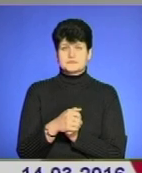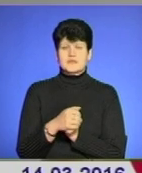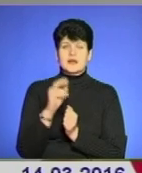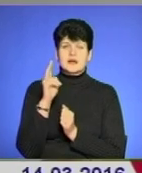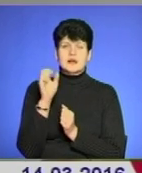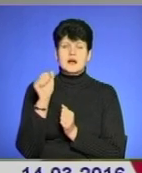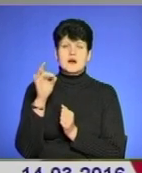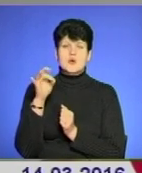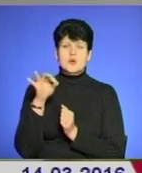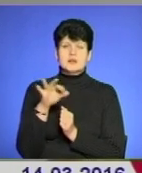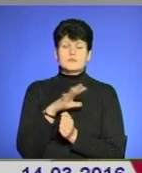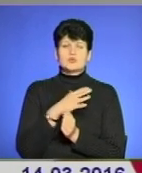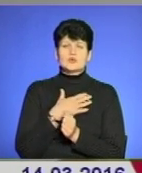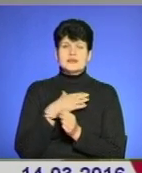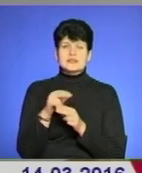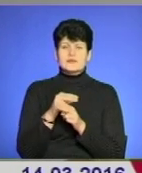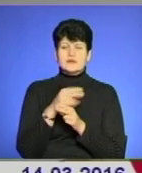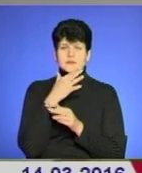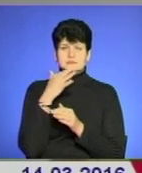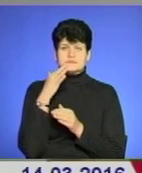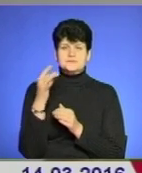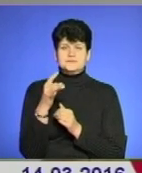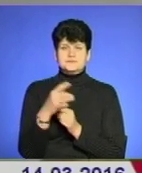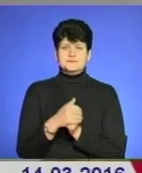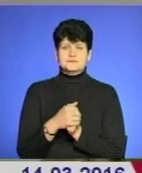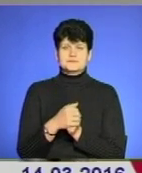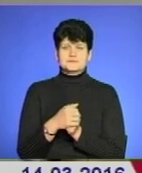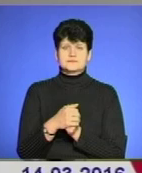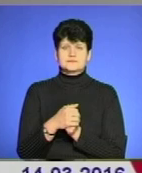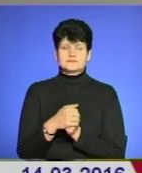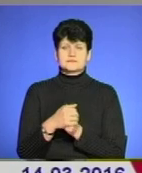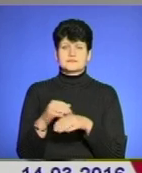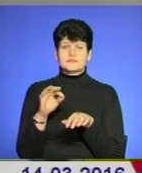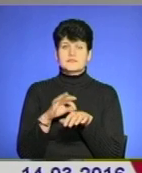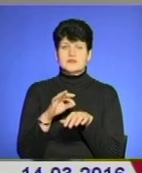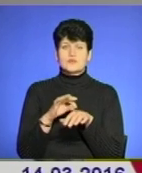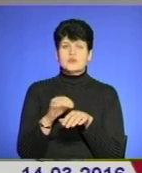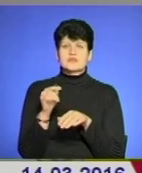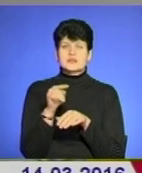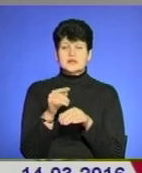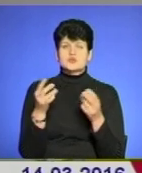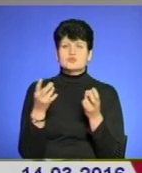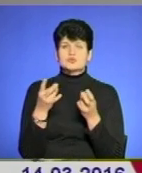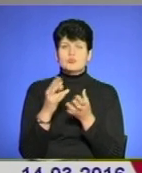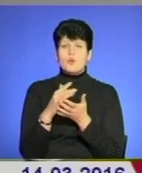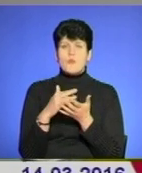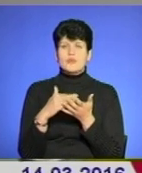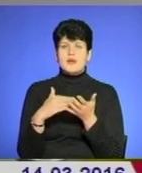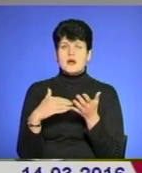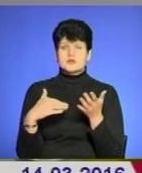Кароліна перебувала в нас на лікуванні не один раз. І захворювання таке, що потребує подальшого